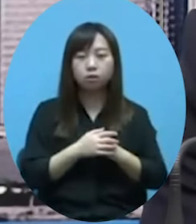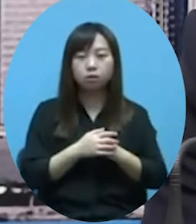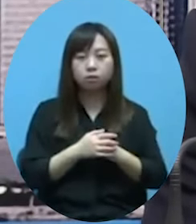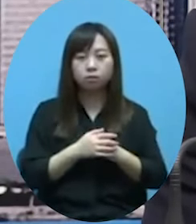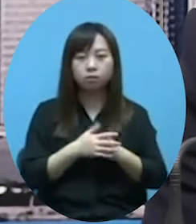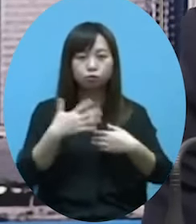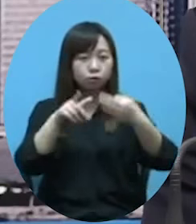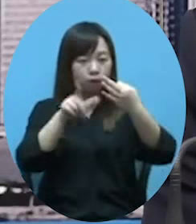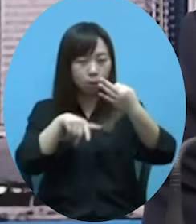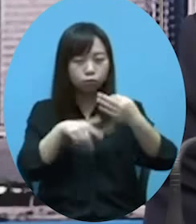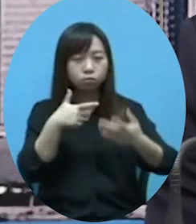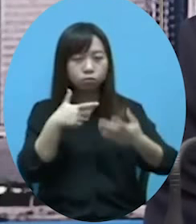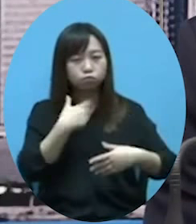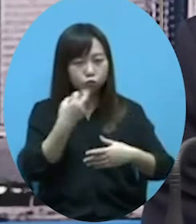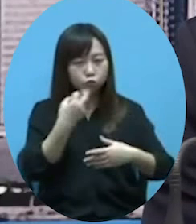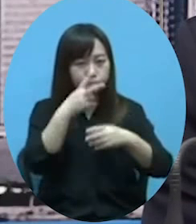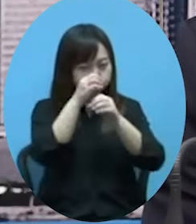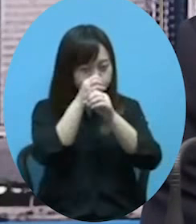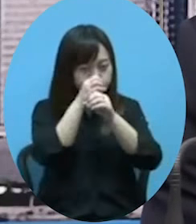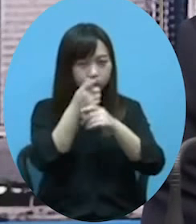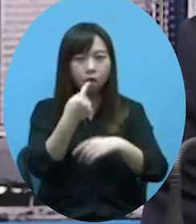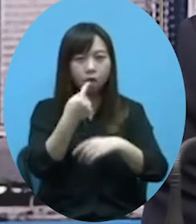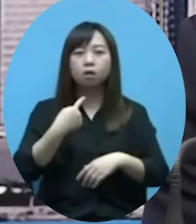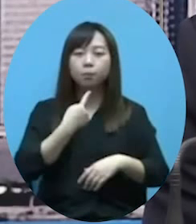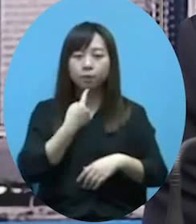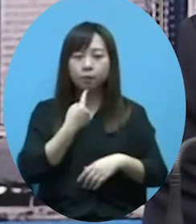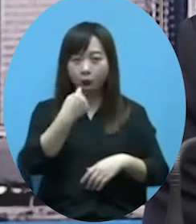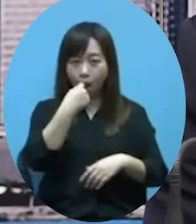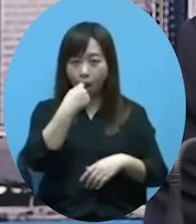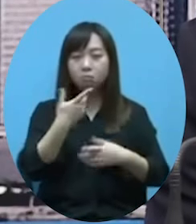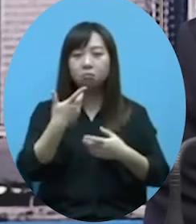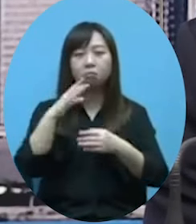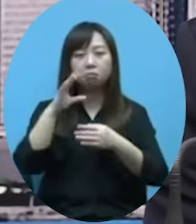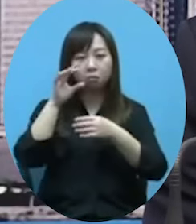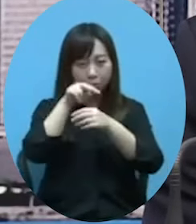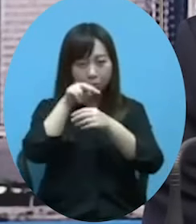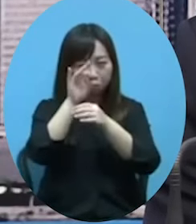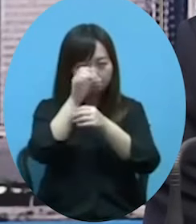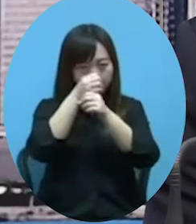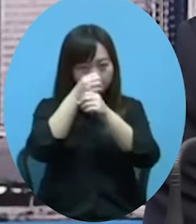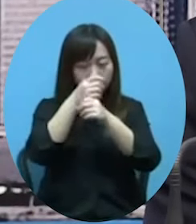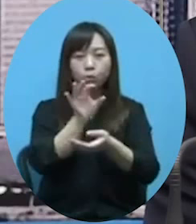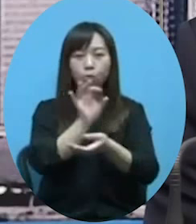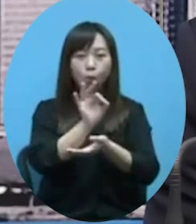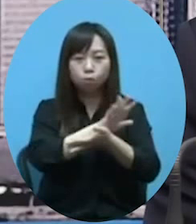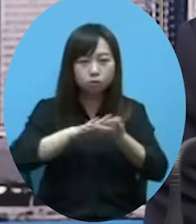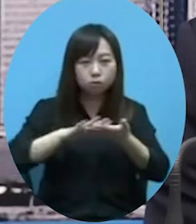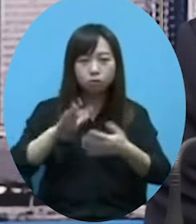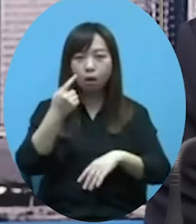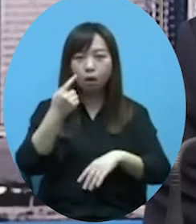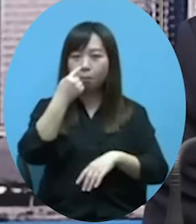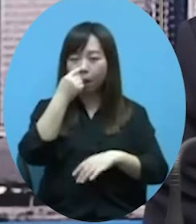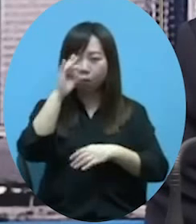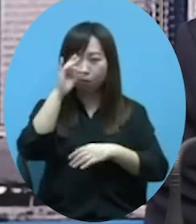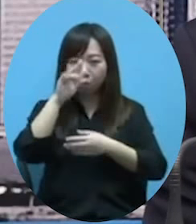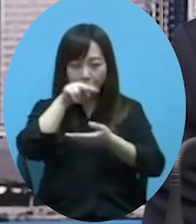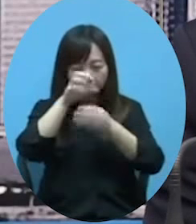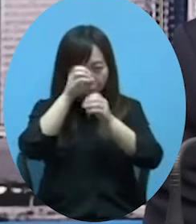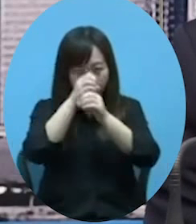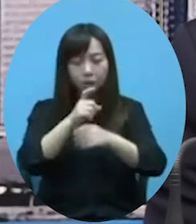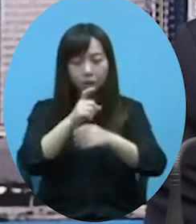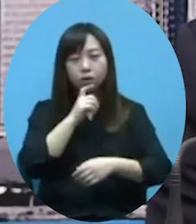口腔的樣本就呈陰性但是鼻腔的樣本仍然是呈陽性的那麼